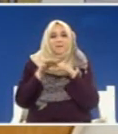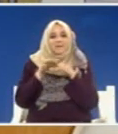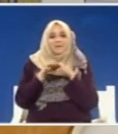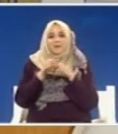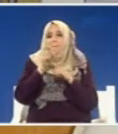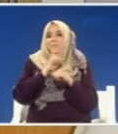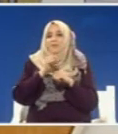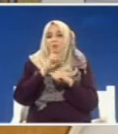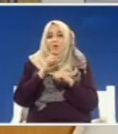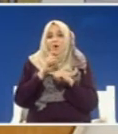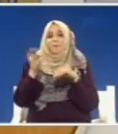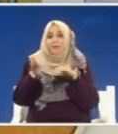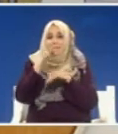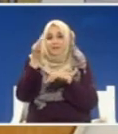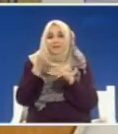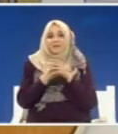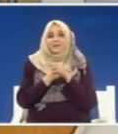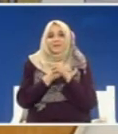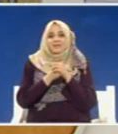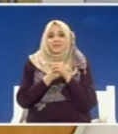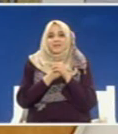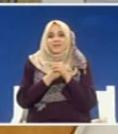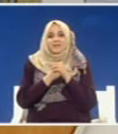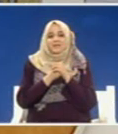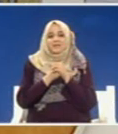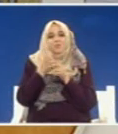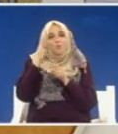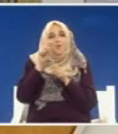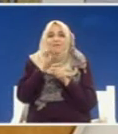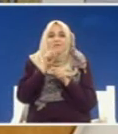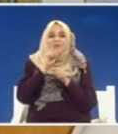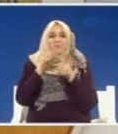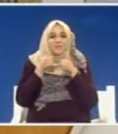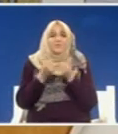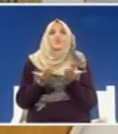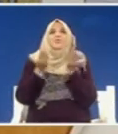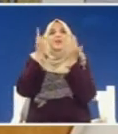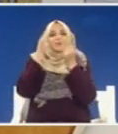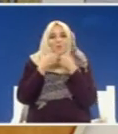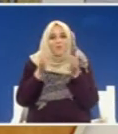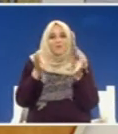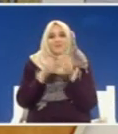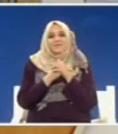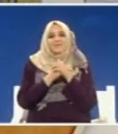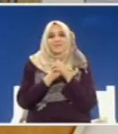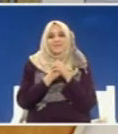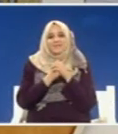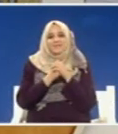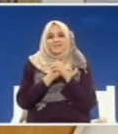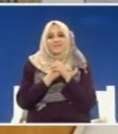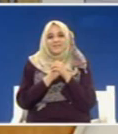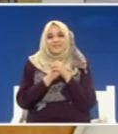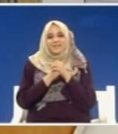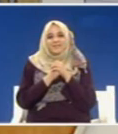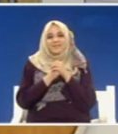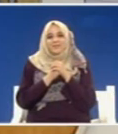يعني ما فتحش ربي عليه بما يطمئنه ويسعده، ربي يفتح عليه إن شاء الله. إن شاء الله يا رب. وربي إن شاء